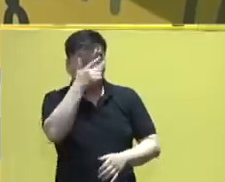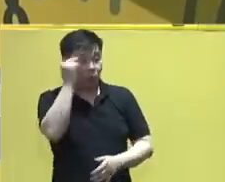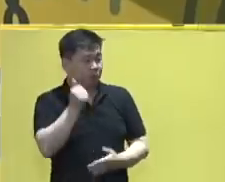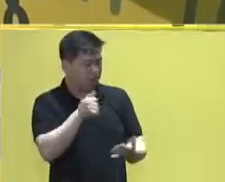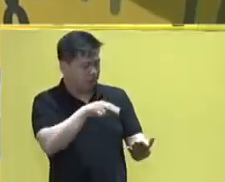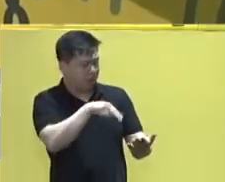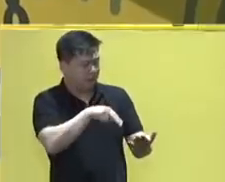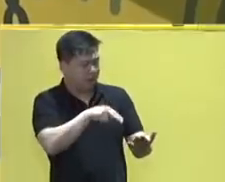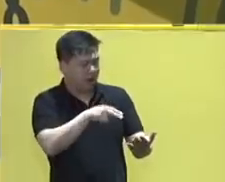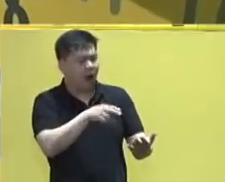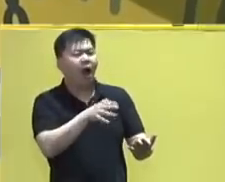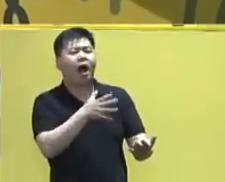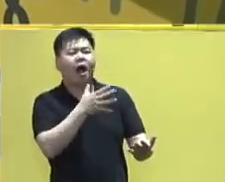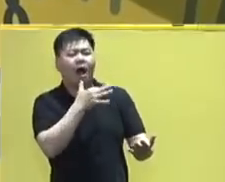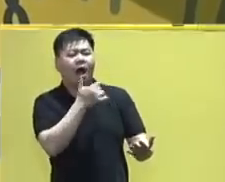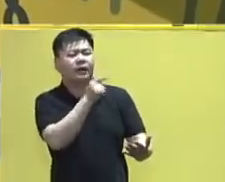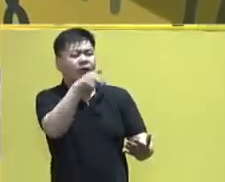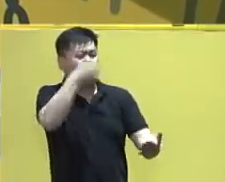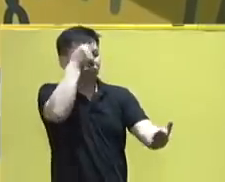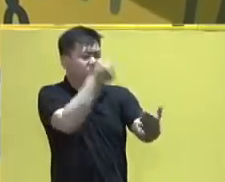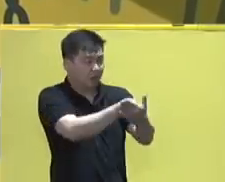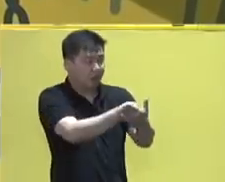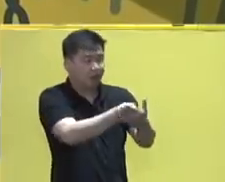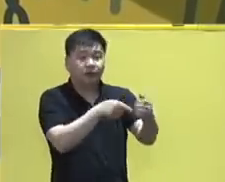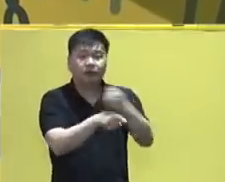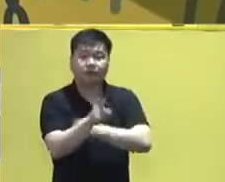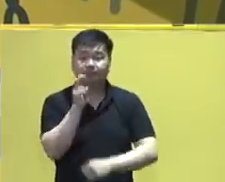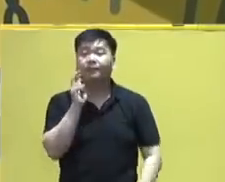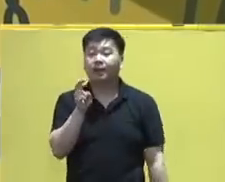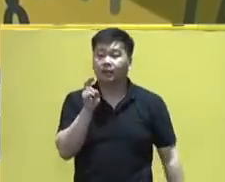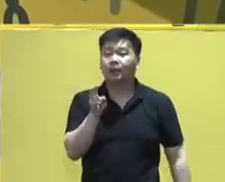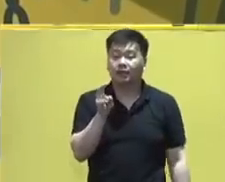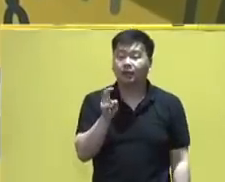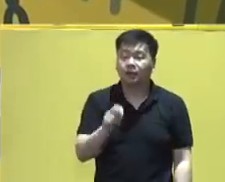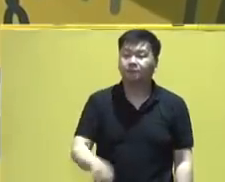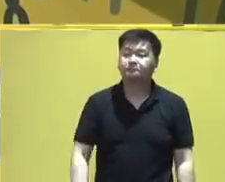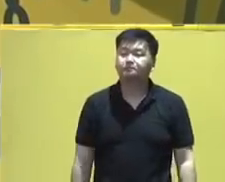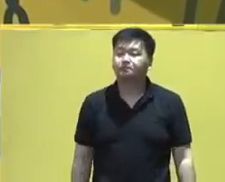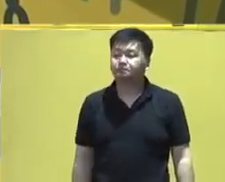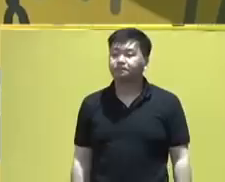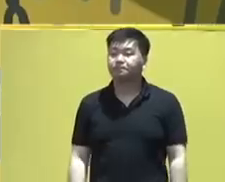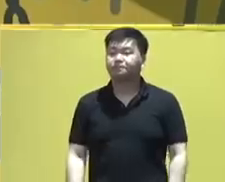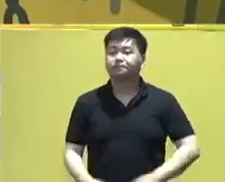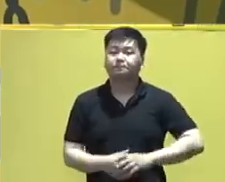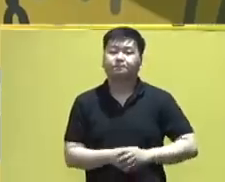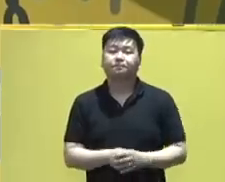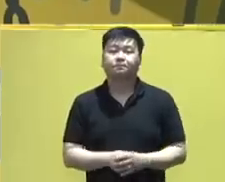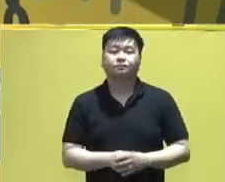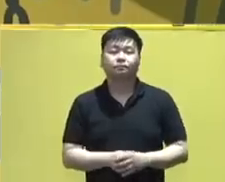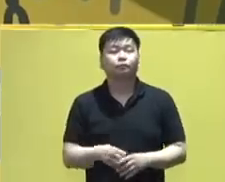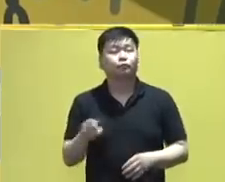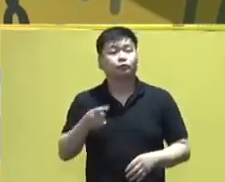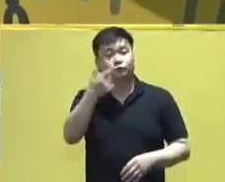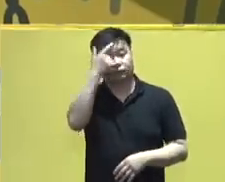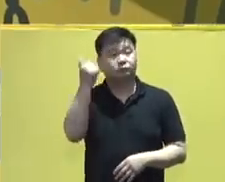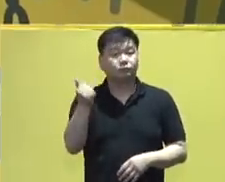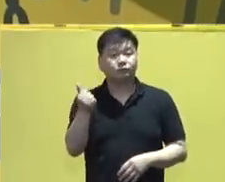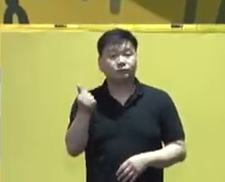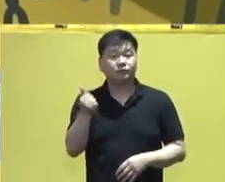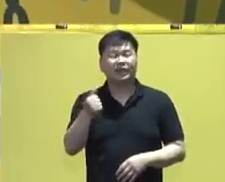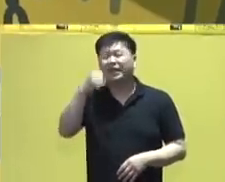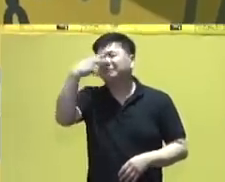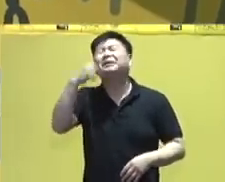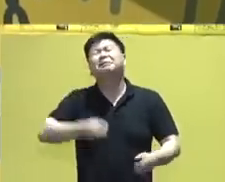기억에는 나주로 결정이 된 아주 결정적인 이유였다고 보고요. 그냥 노무현 대통령이 마음씨